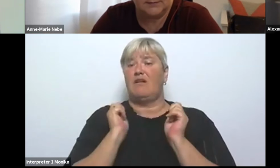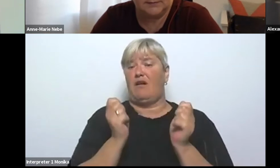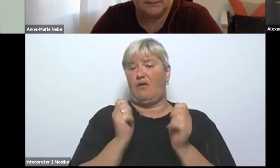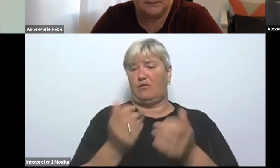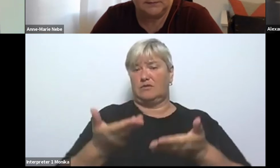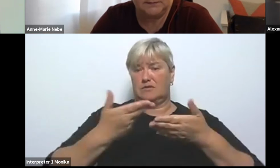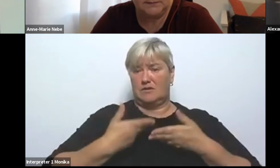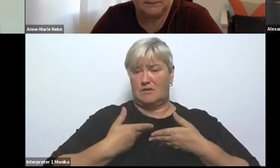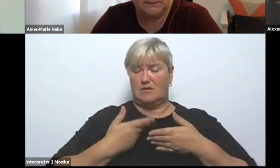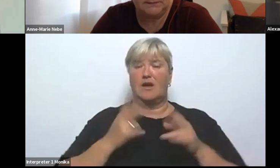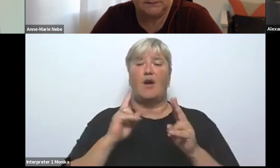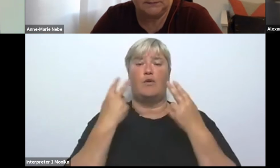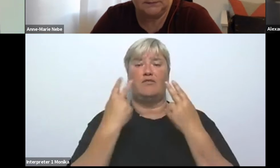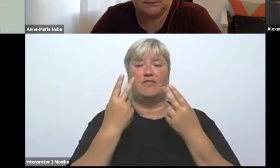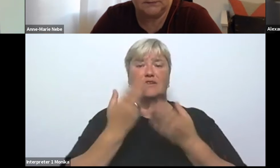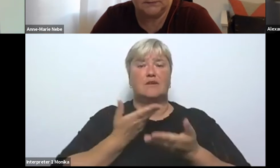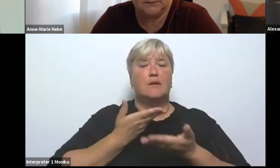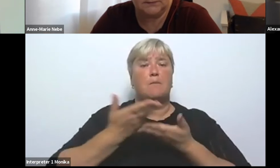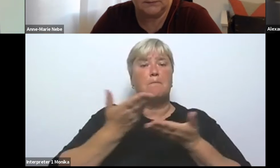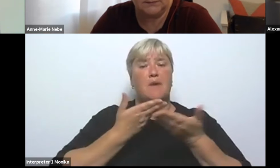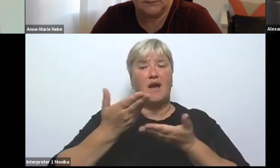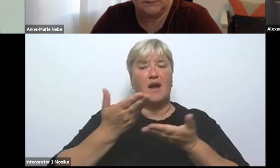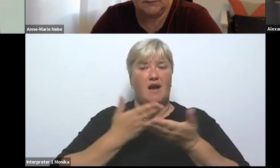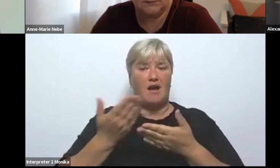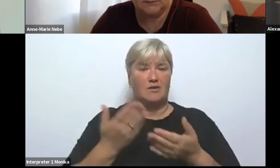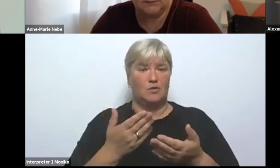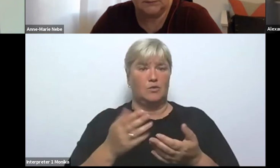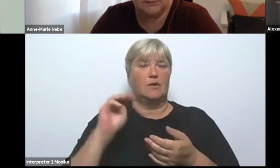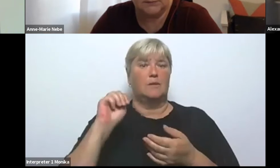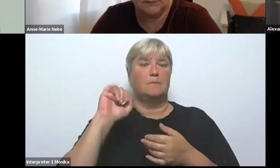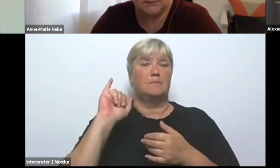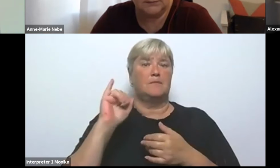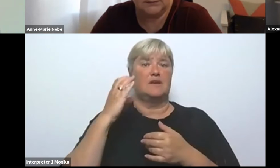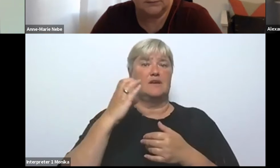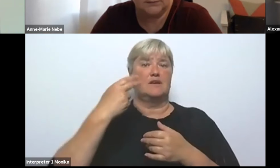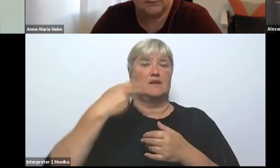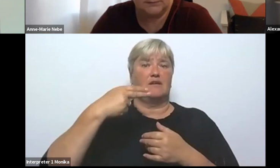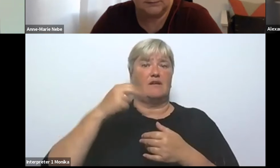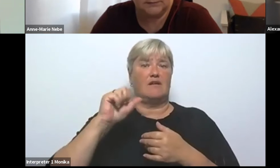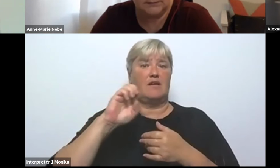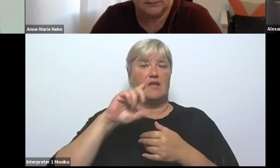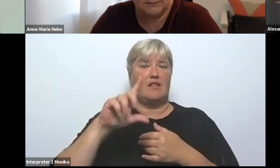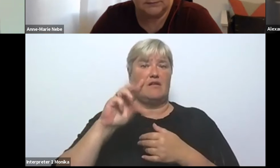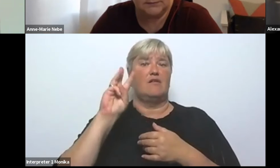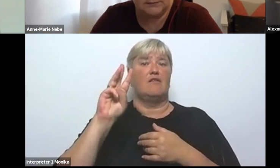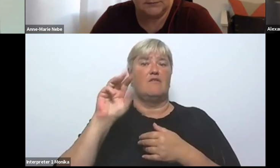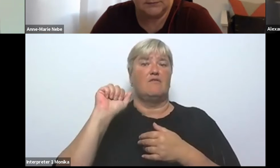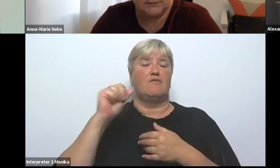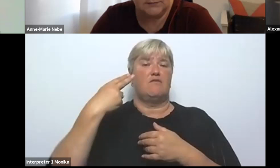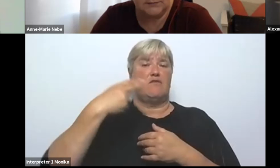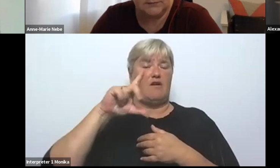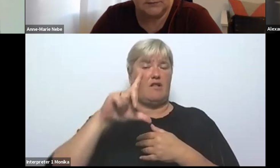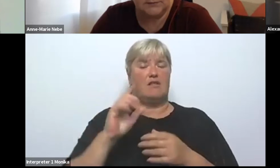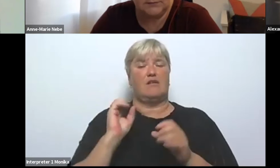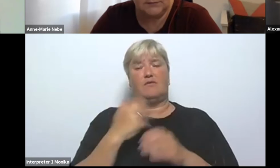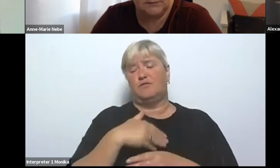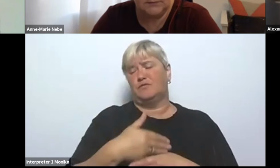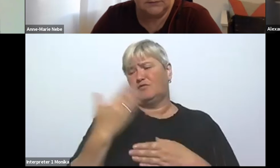der Beratungsaspekt. Das hat Michael Wahl ja heute früh auch oder heute Nachmittag ja erklärt. Das ist eine unserer Säulen, die wir auch